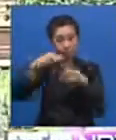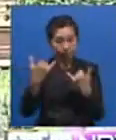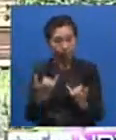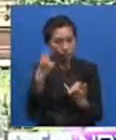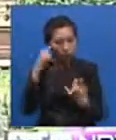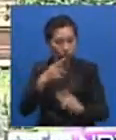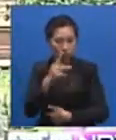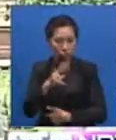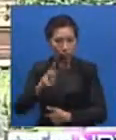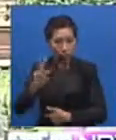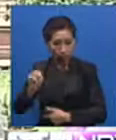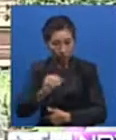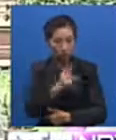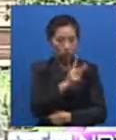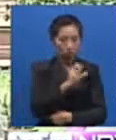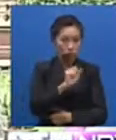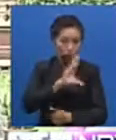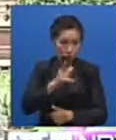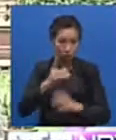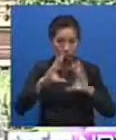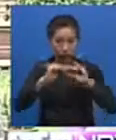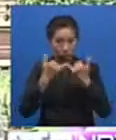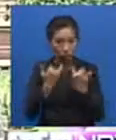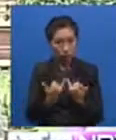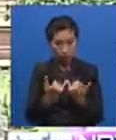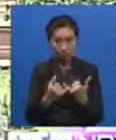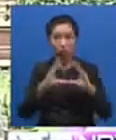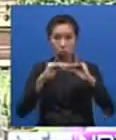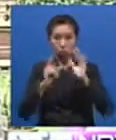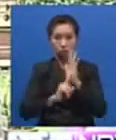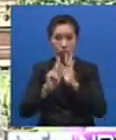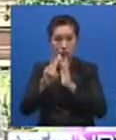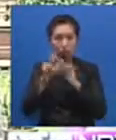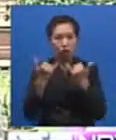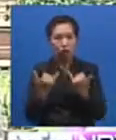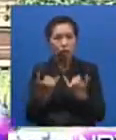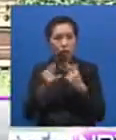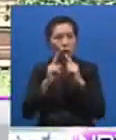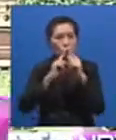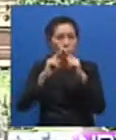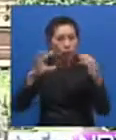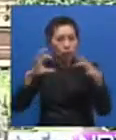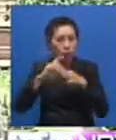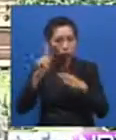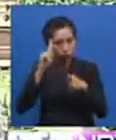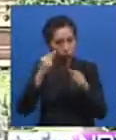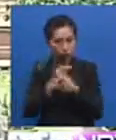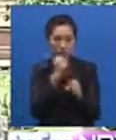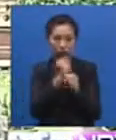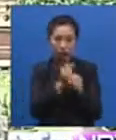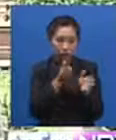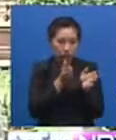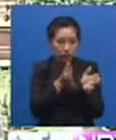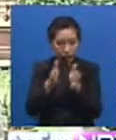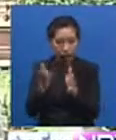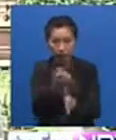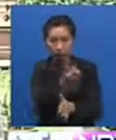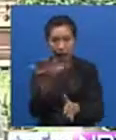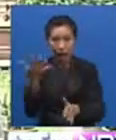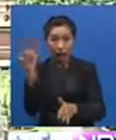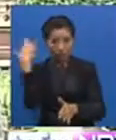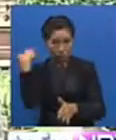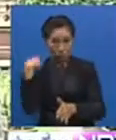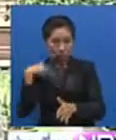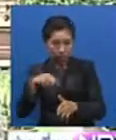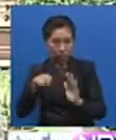คสช.และครม.วันนี้นะคะที่ถือว่าเป็นครั้งที่2แล้วจะเป็นการติดตามการทำงานทั้ง5ด้านที่ทั้ง2ฝั่งเคยมอบนโยบ